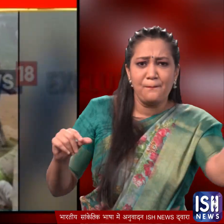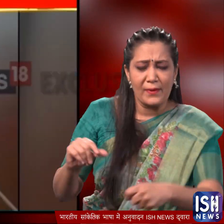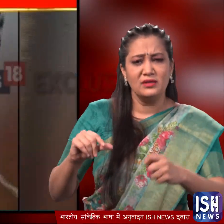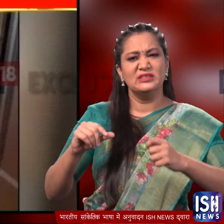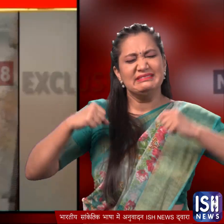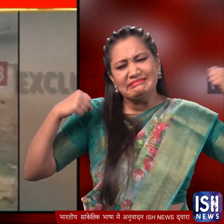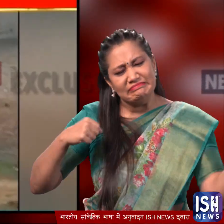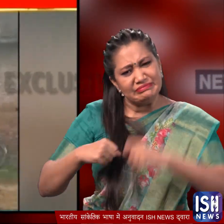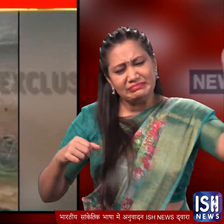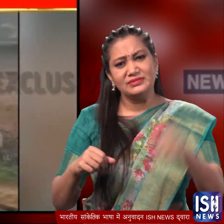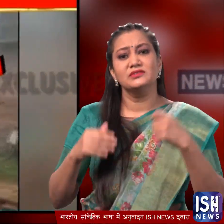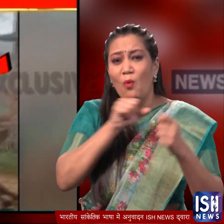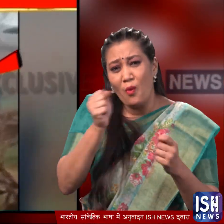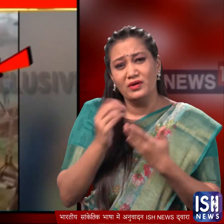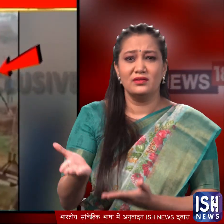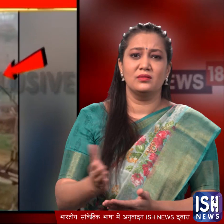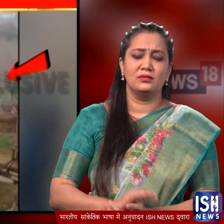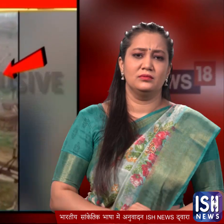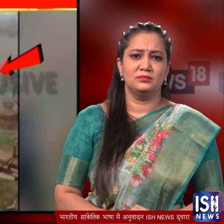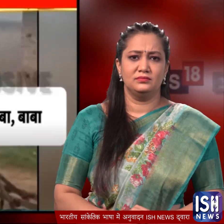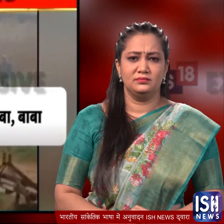से पीटने में अपनी पूरी जान लगाता दिखा।